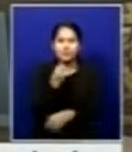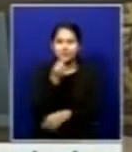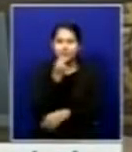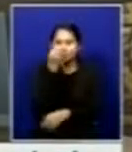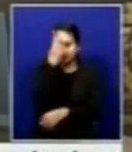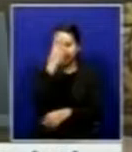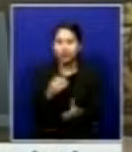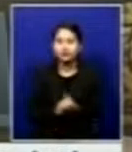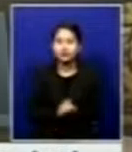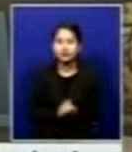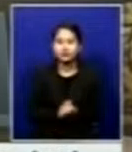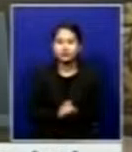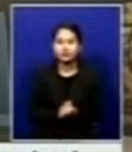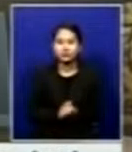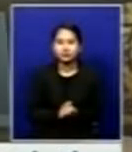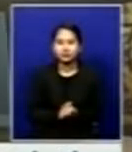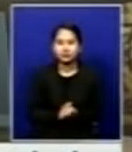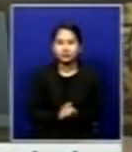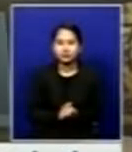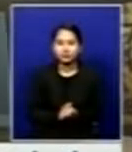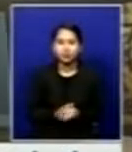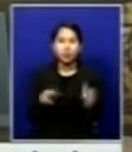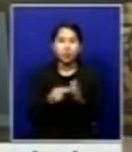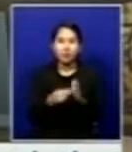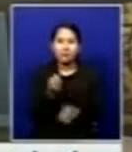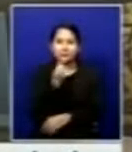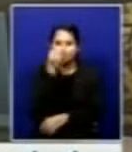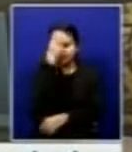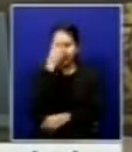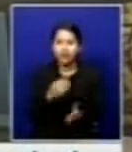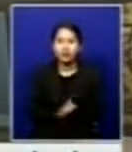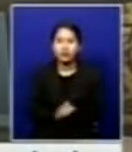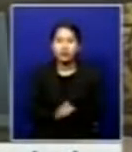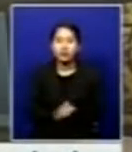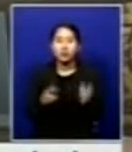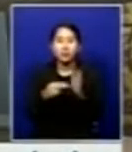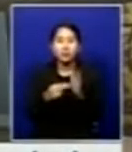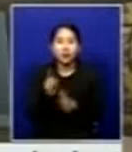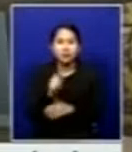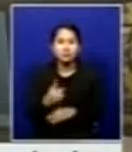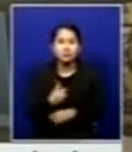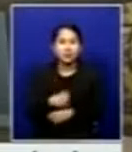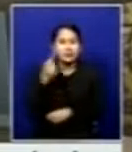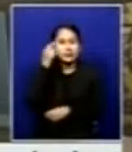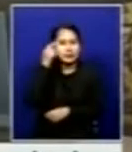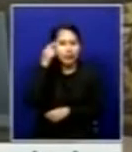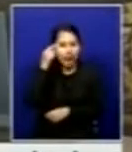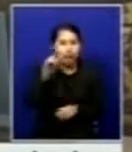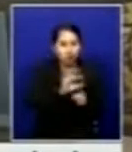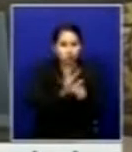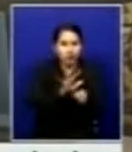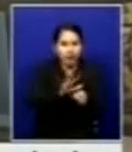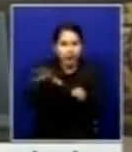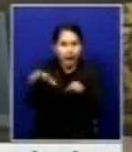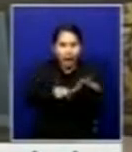าลชุดนี้มันคือแพ้ท่านอย่าใช้โควิด-19 ไปแสวงหาประโยชน์ทางการ